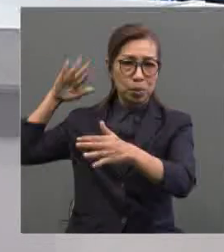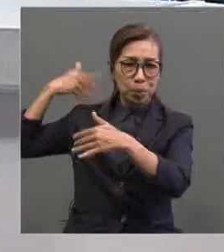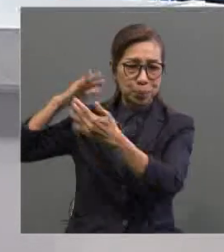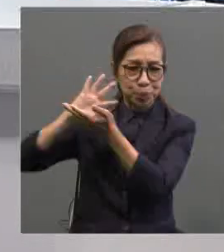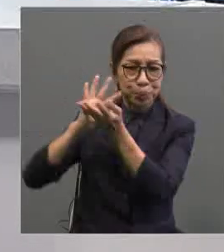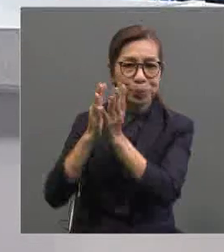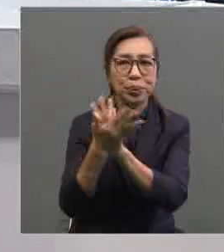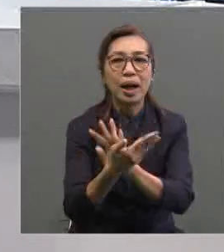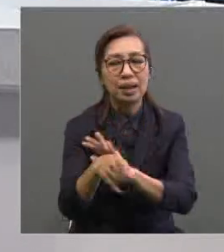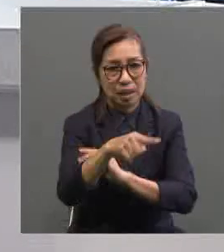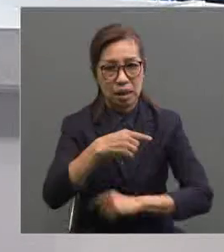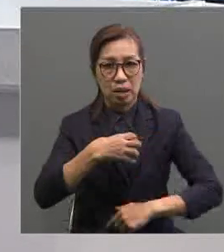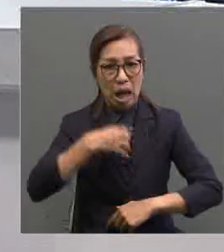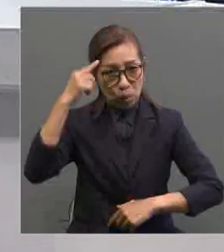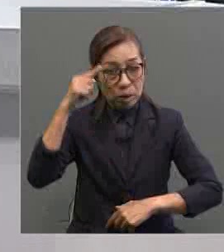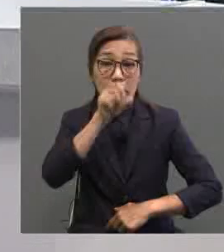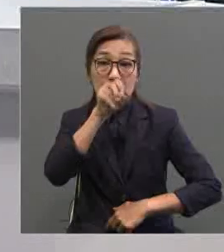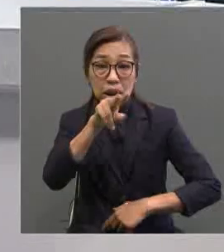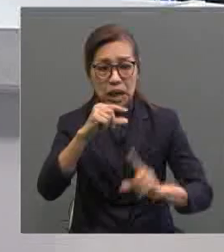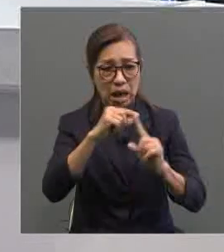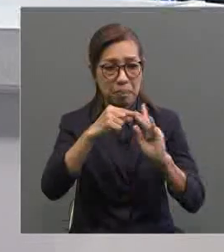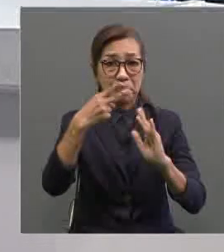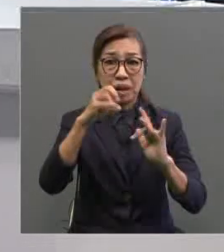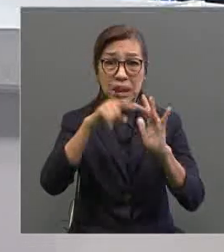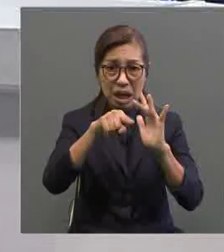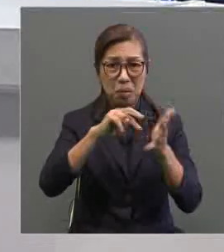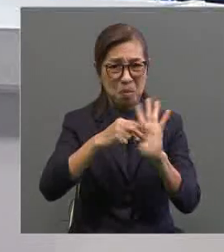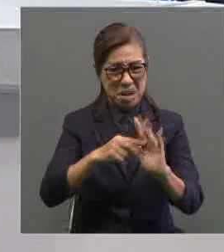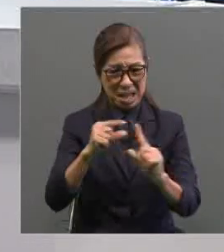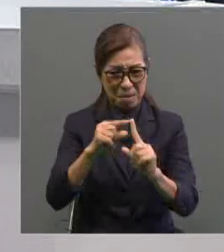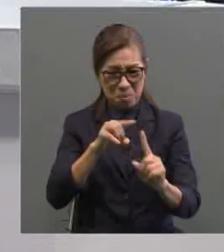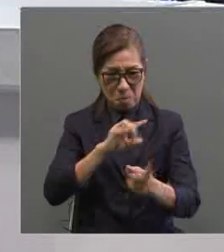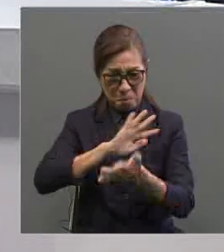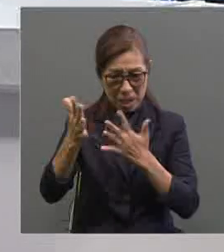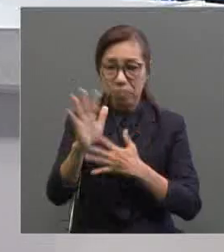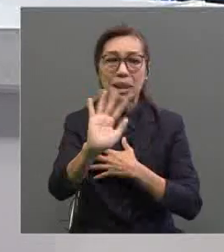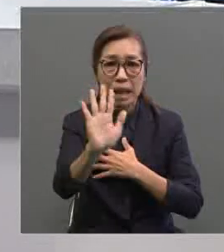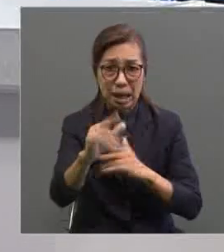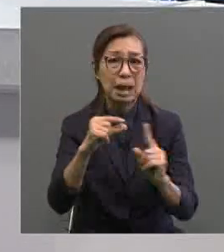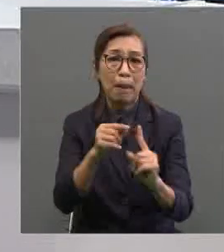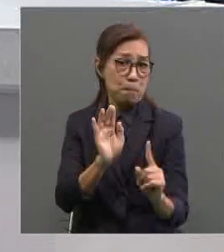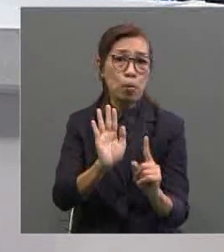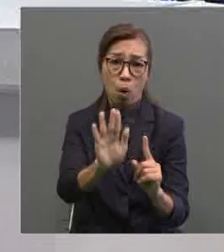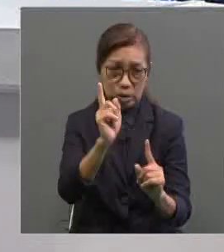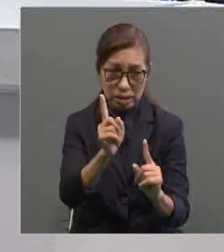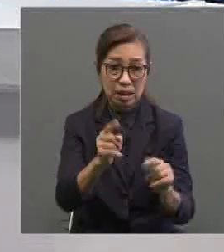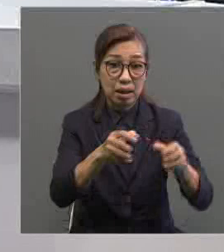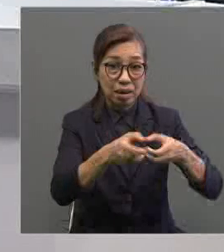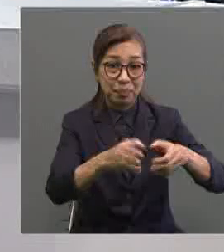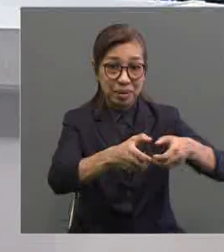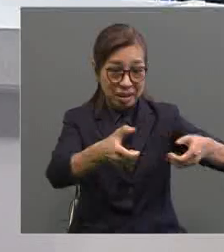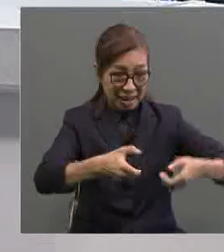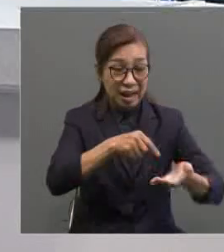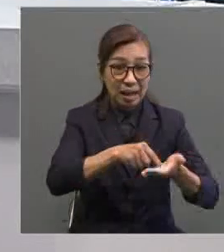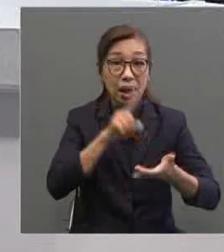มาให้มันชัดเจนเลยจริงๆแล้วว่ามันไม่ใช่คำไม่สุภาพนะมันก็คือความสุภาพเป็นตัวเรียกสัตว์อย่างหนึ่งเมื่อสักครู่คุยกันกับอาจารย์ไก่อาจารย์